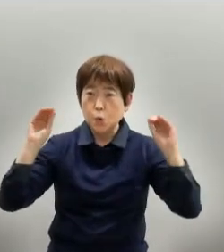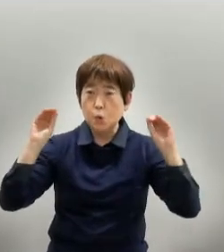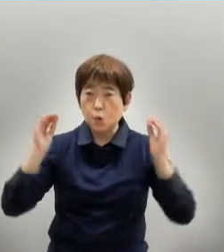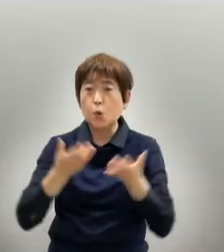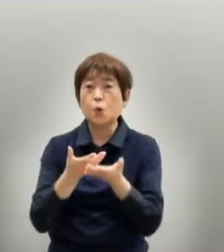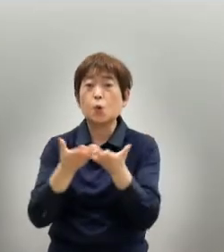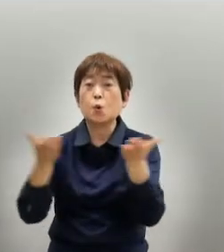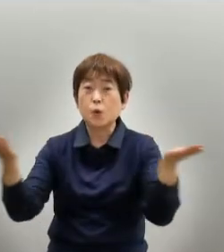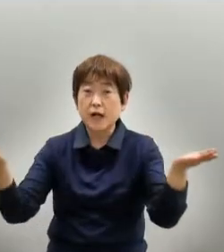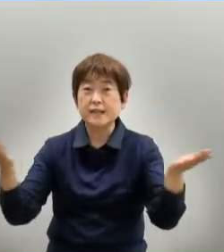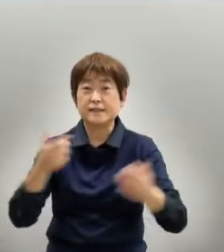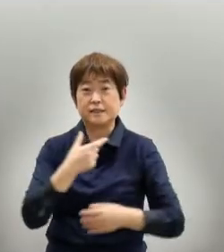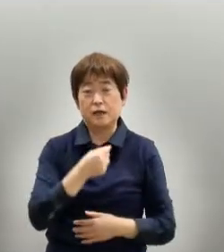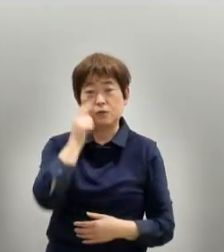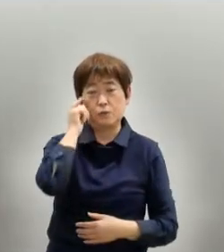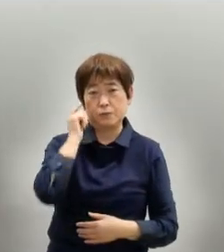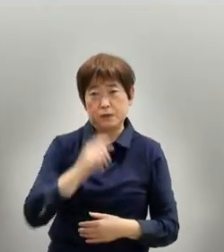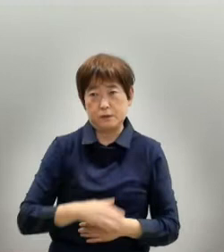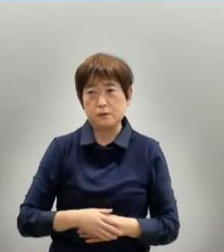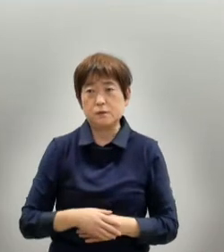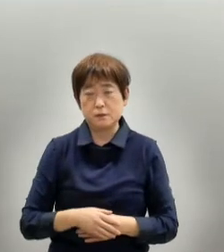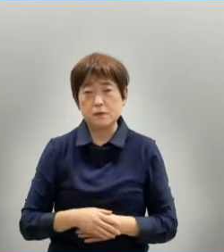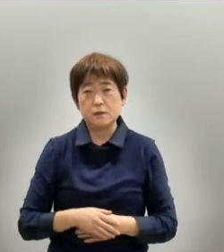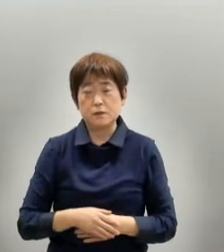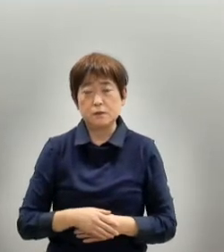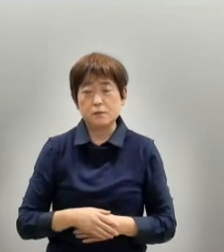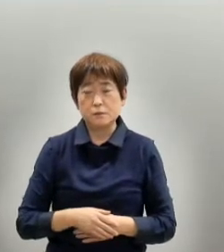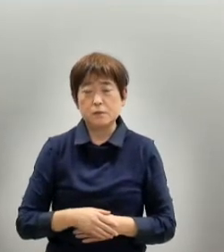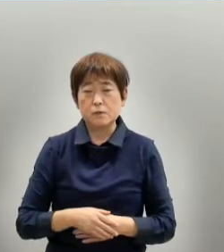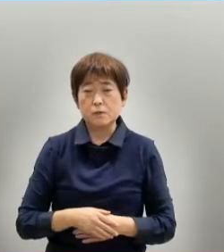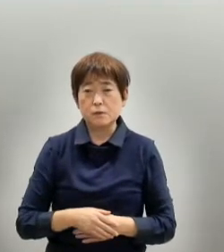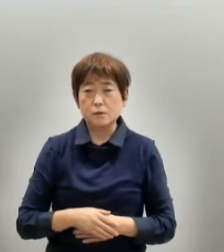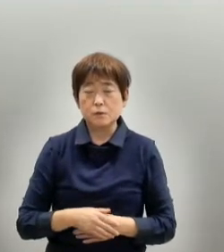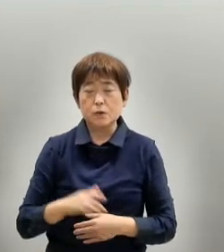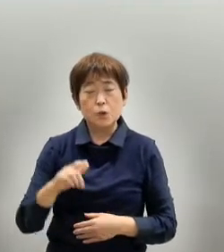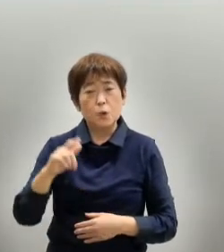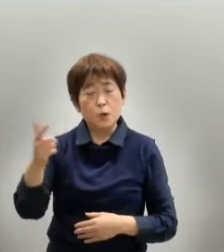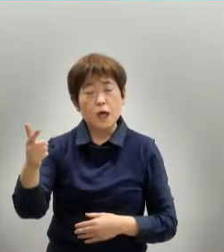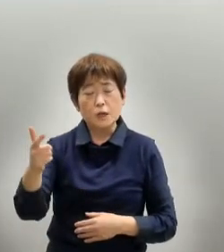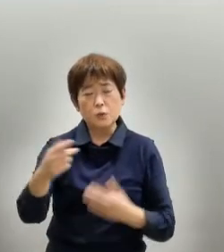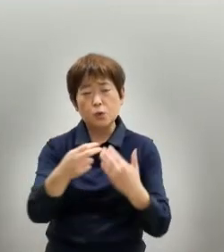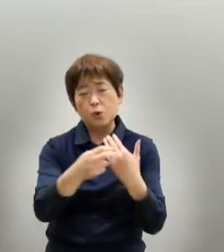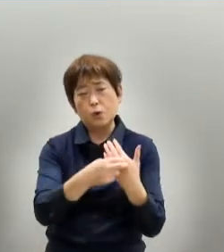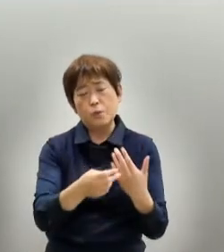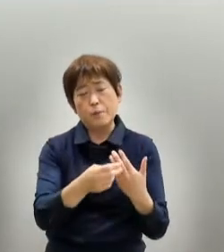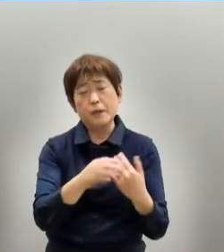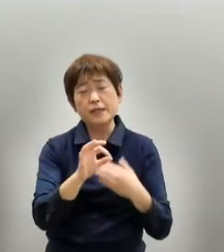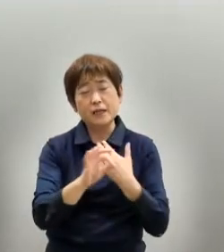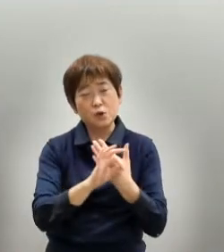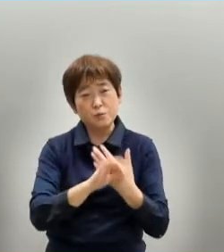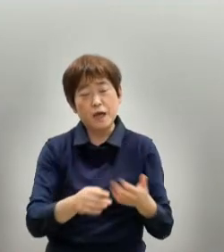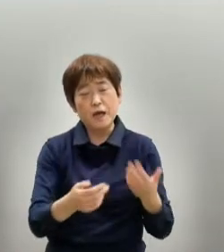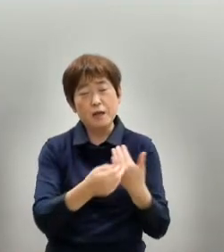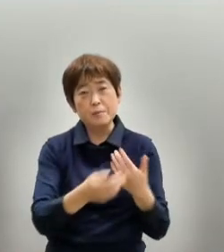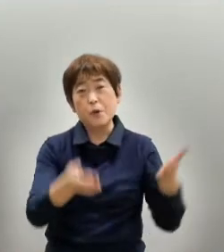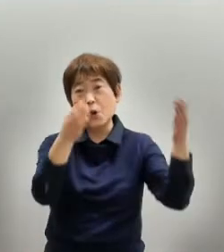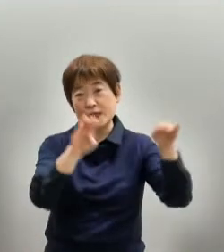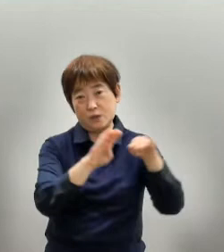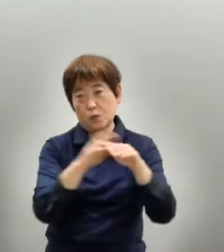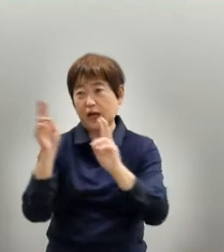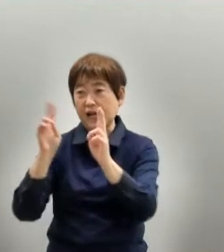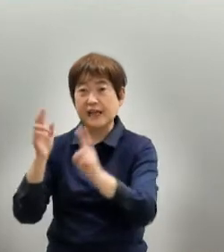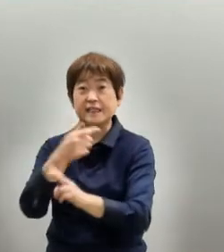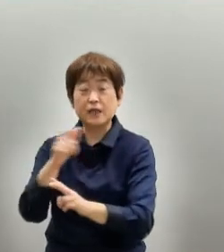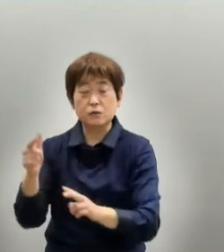たいというふうに考えております。まあ、事例を共有することでですね、他の類似の同じ業態の方々にも注意を呼びか